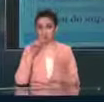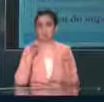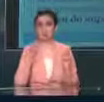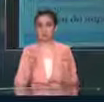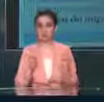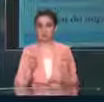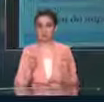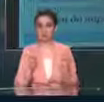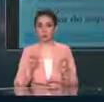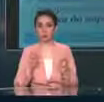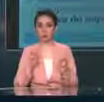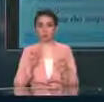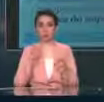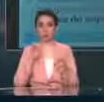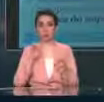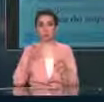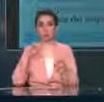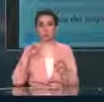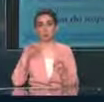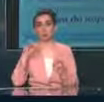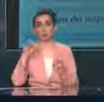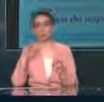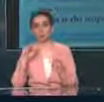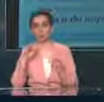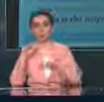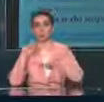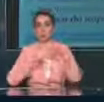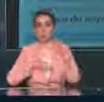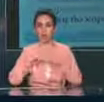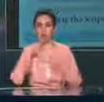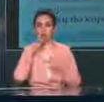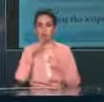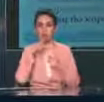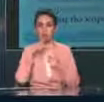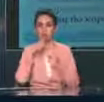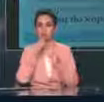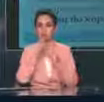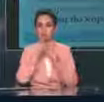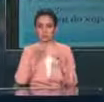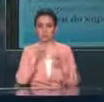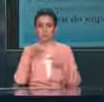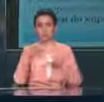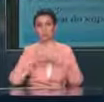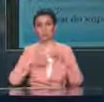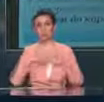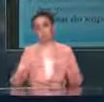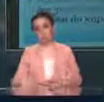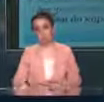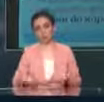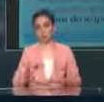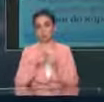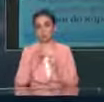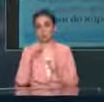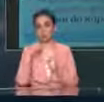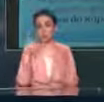руки нужно говорить сложа руки нельзя же все делать сложив рукава совершенно правильно надо сказать спустя рукава либо сложа руки